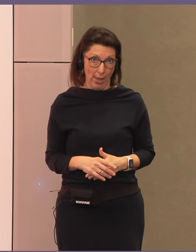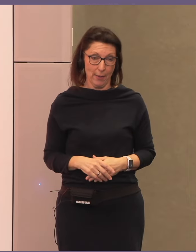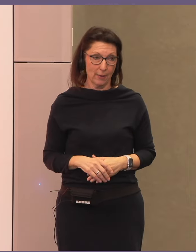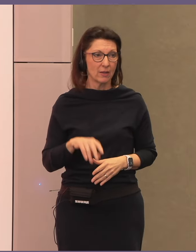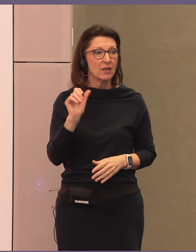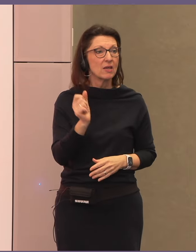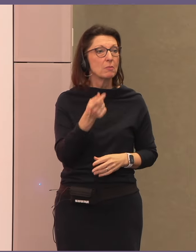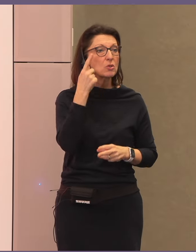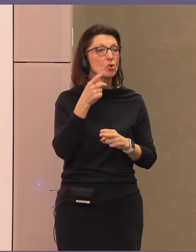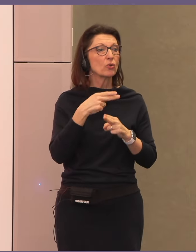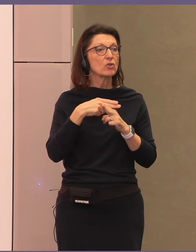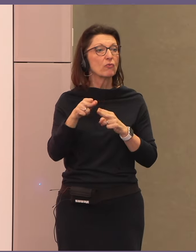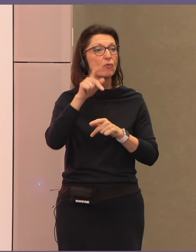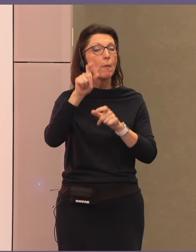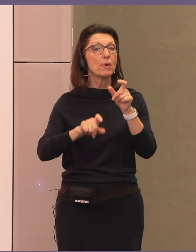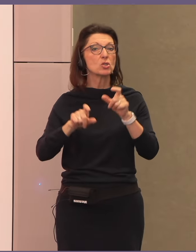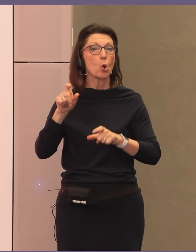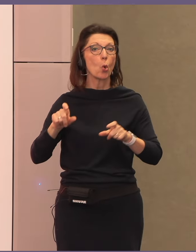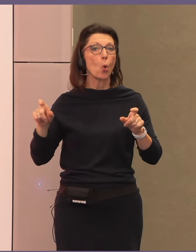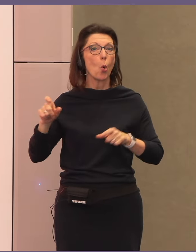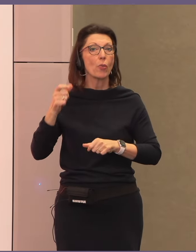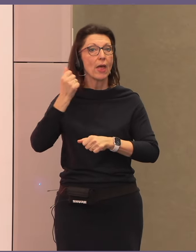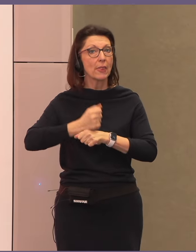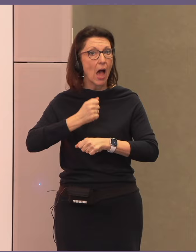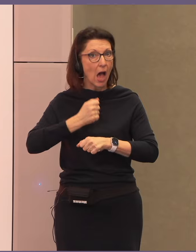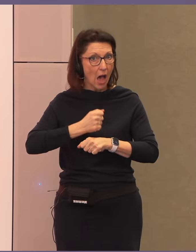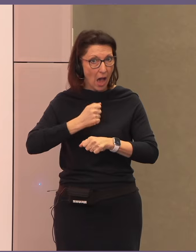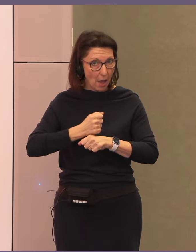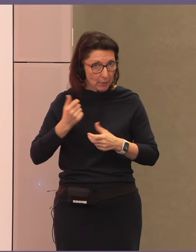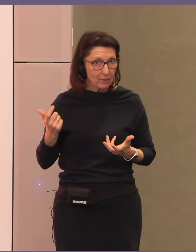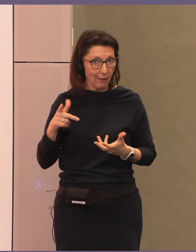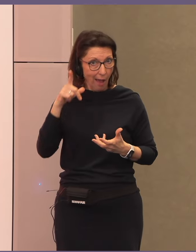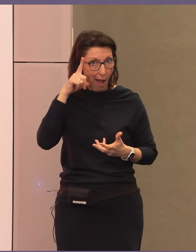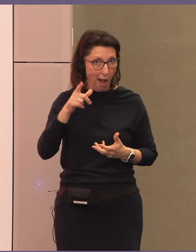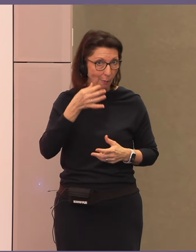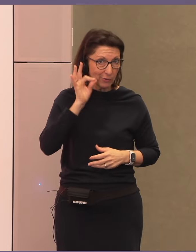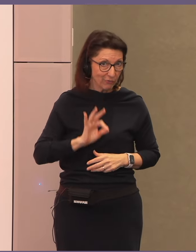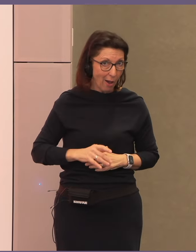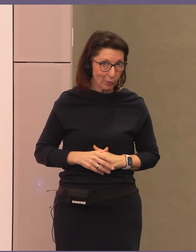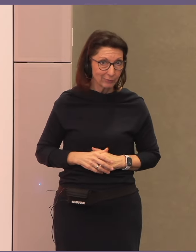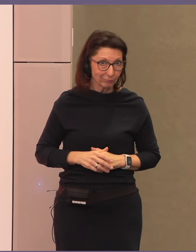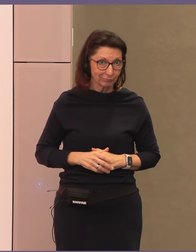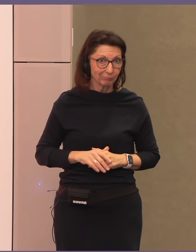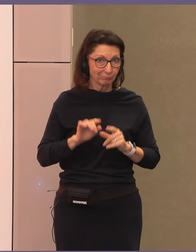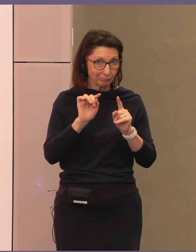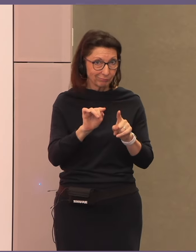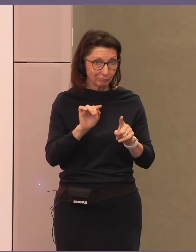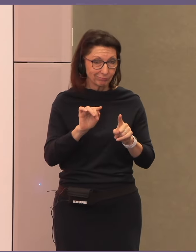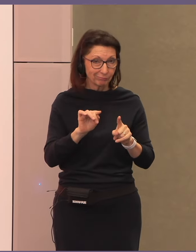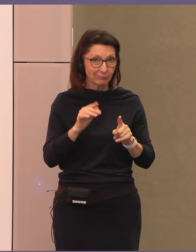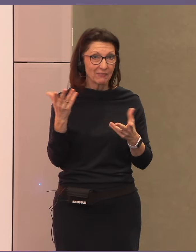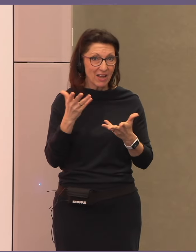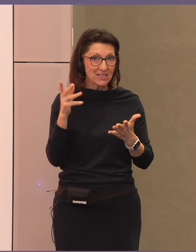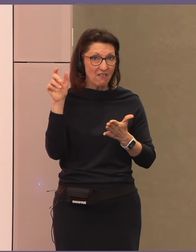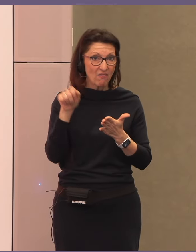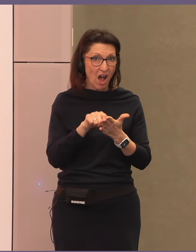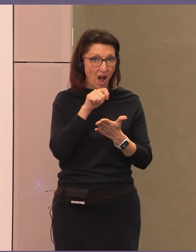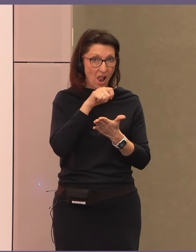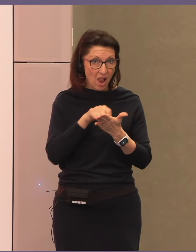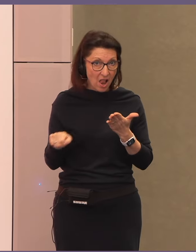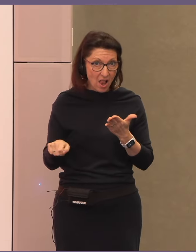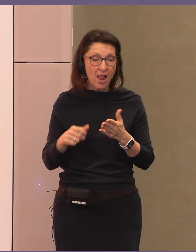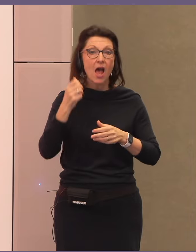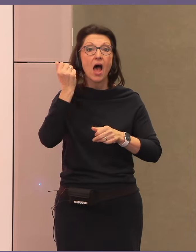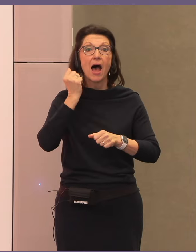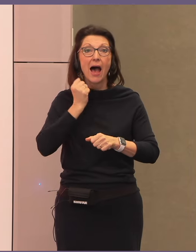arbeitende Bevölkerung und Spoiler, mehrheitlich Frauen, betrifft, nämlich die Wahl zu den